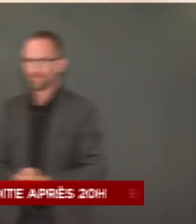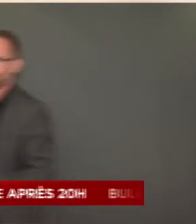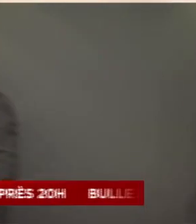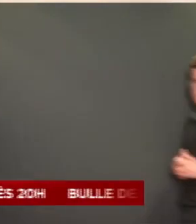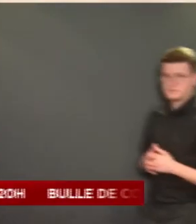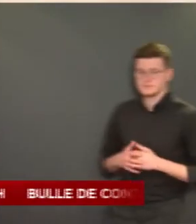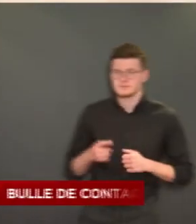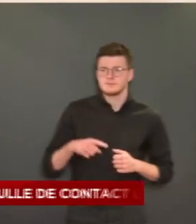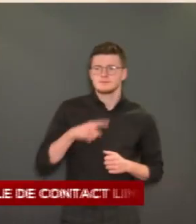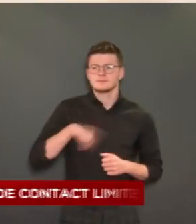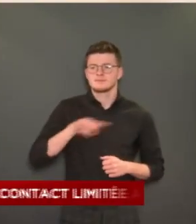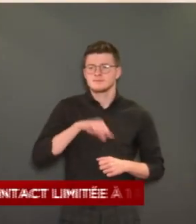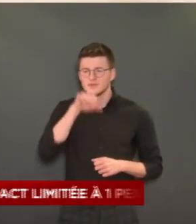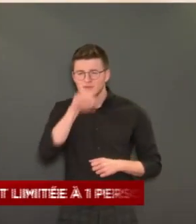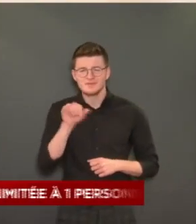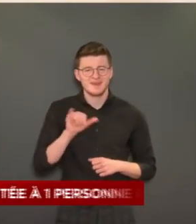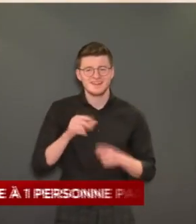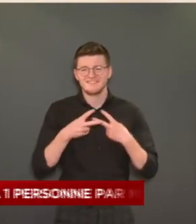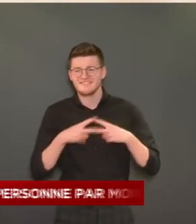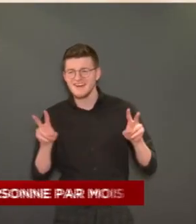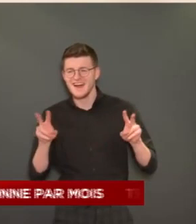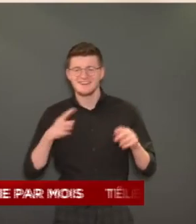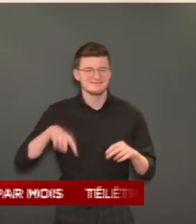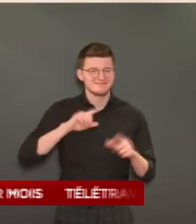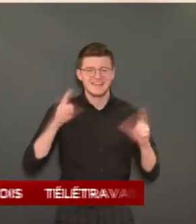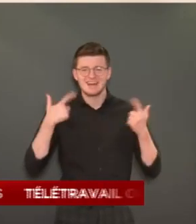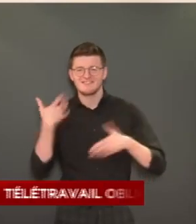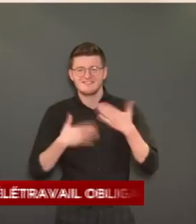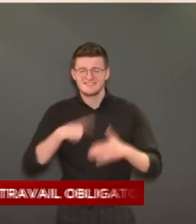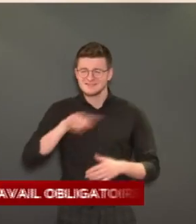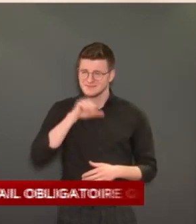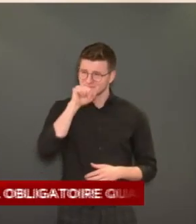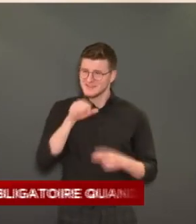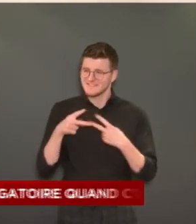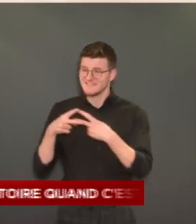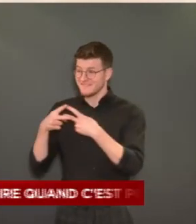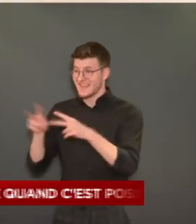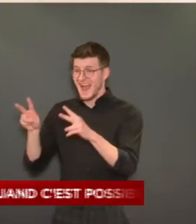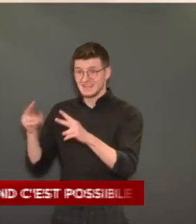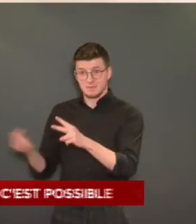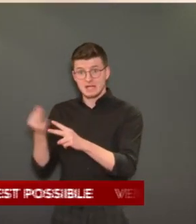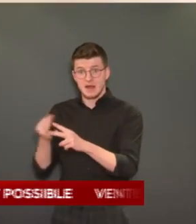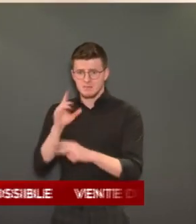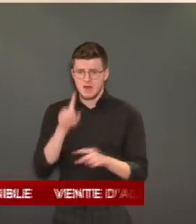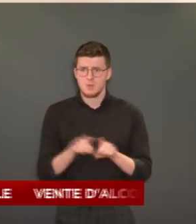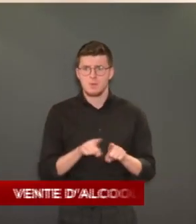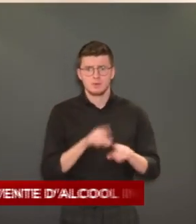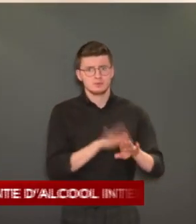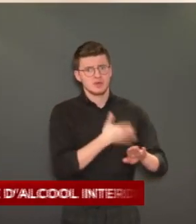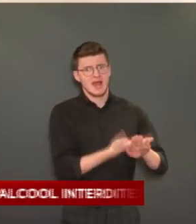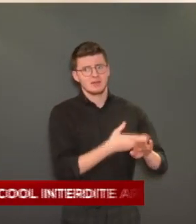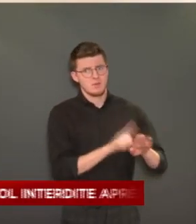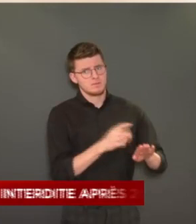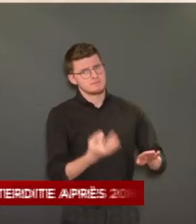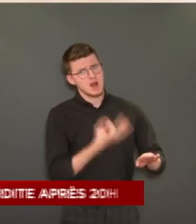aan onze manier van leven. Maar naast onze vrijheid zijn we ook zeer gehecht. En plus de cette liberté,